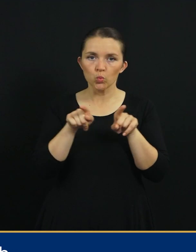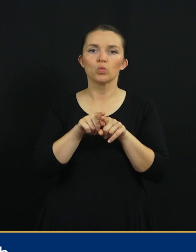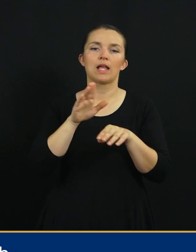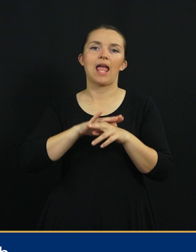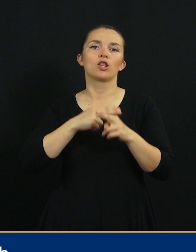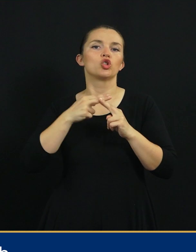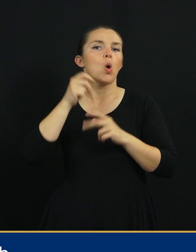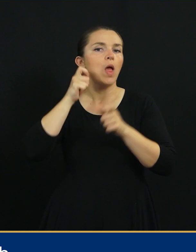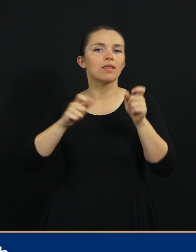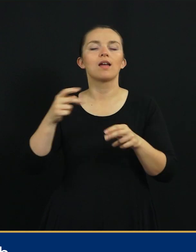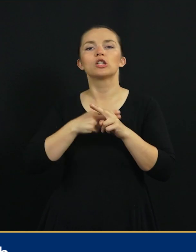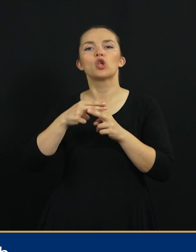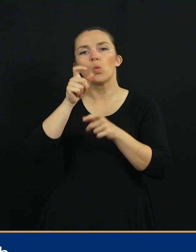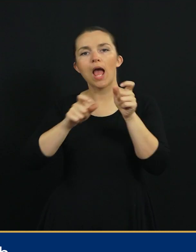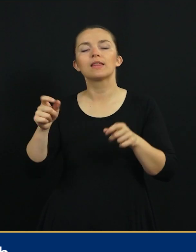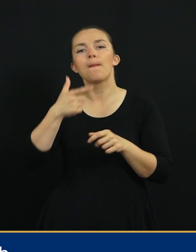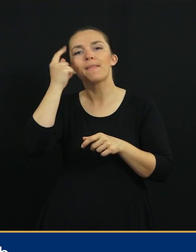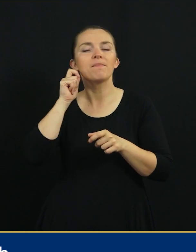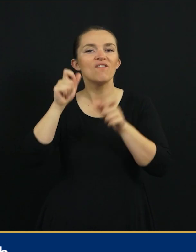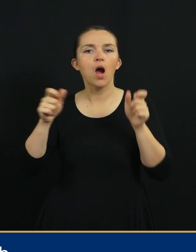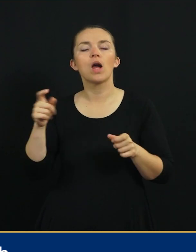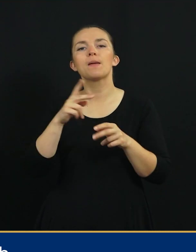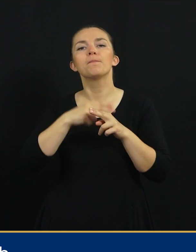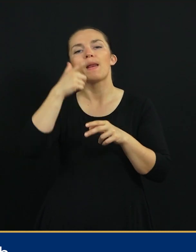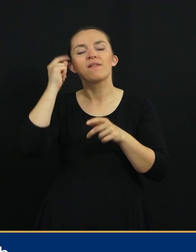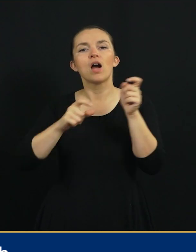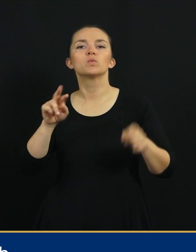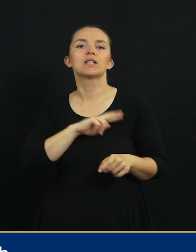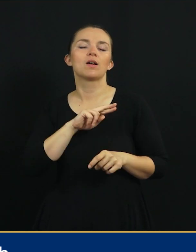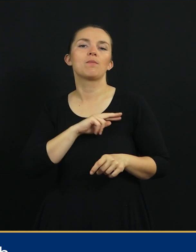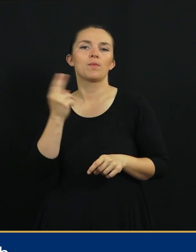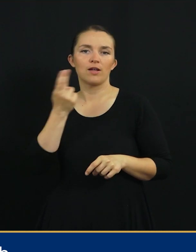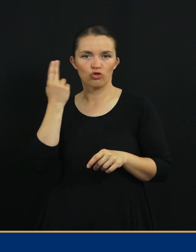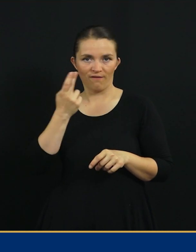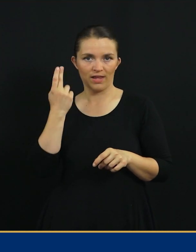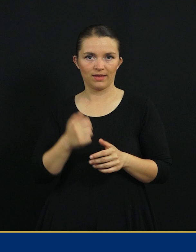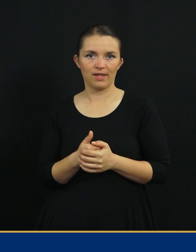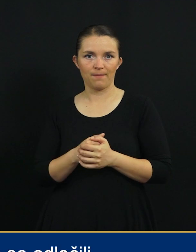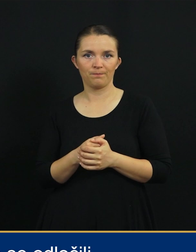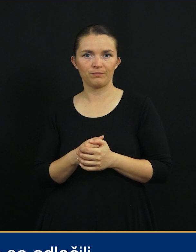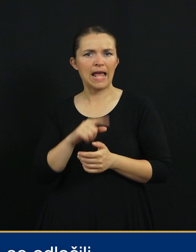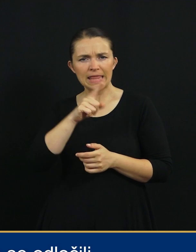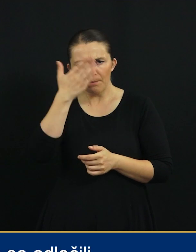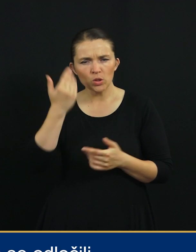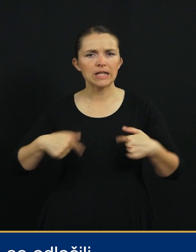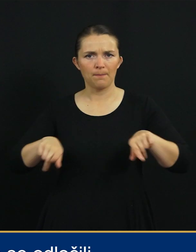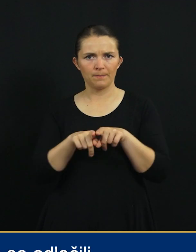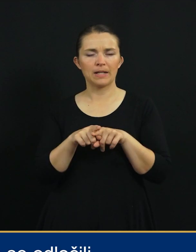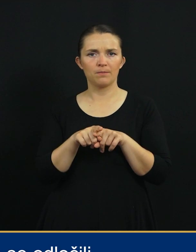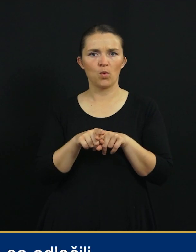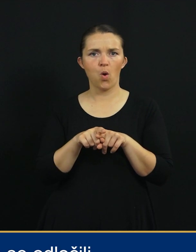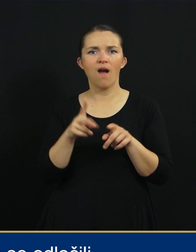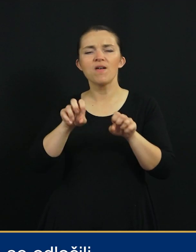na državljankah in državljanih, prebivalkah in prebivalcih Republike Slovenije. Ne pozabimo,